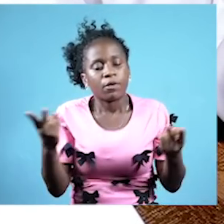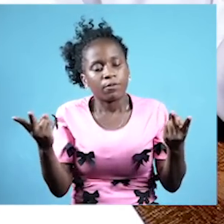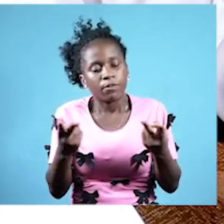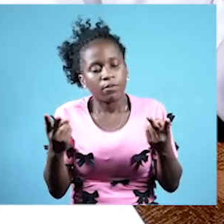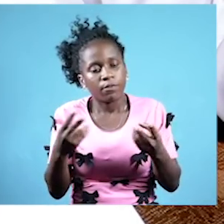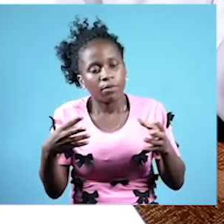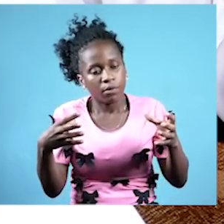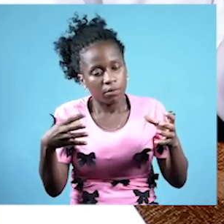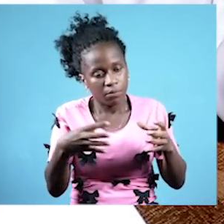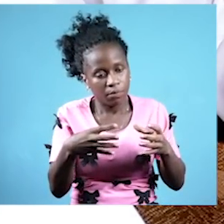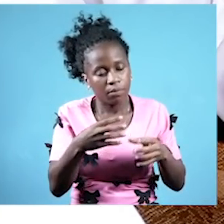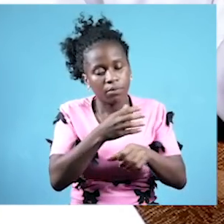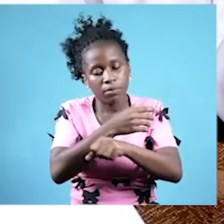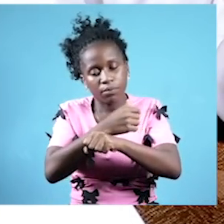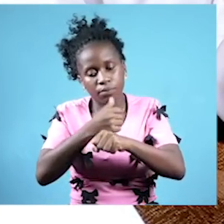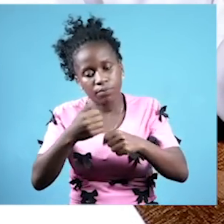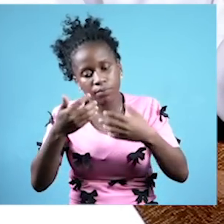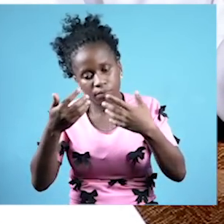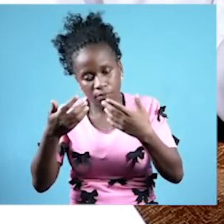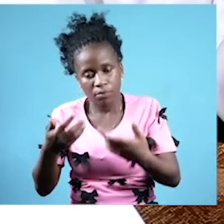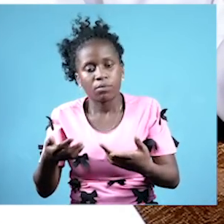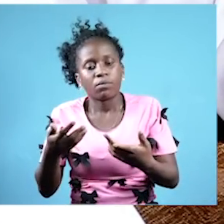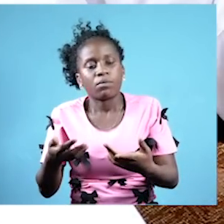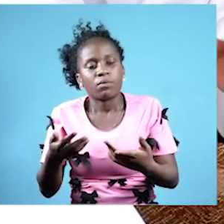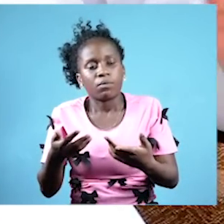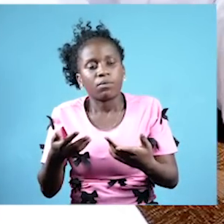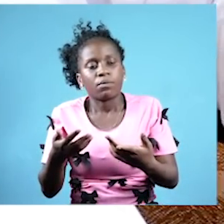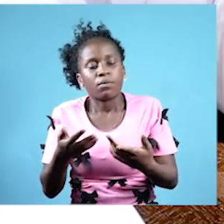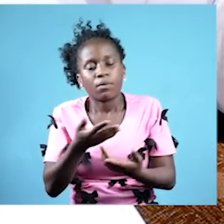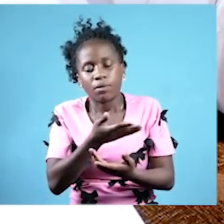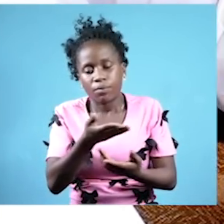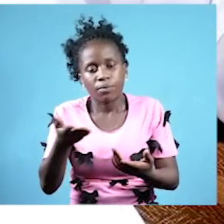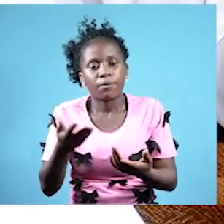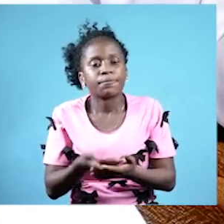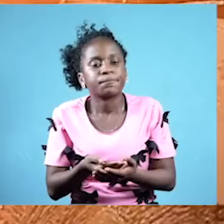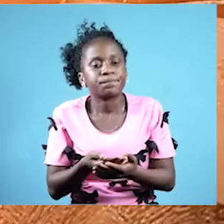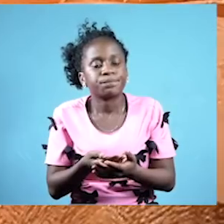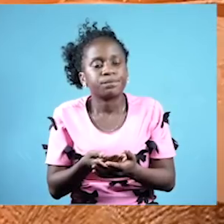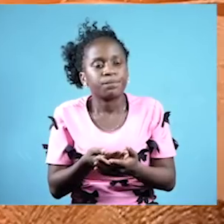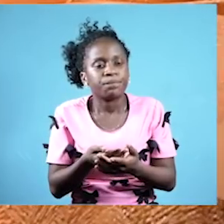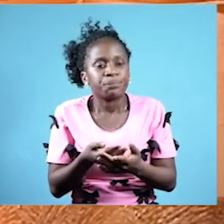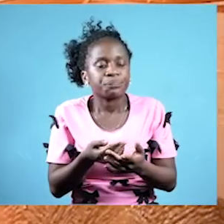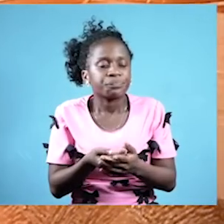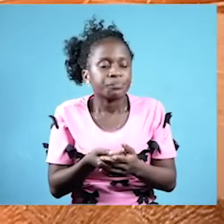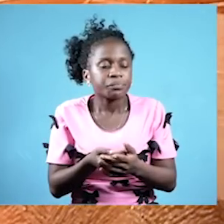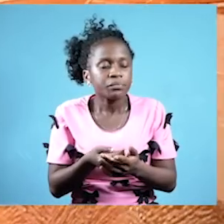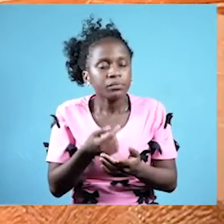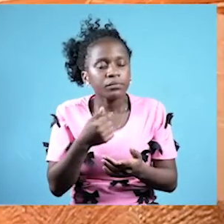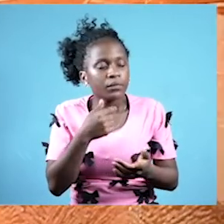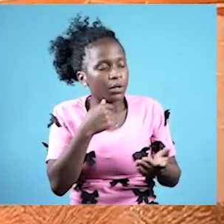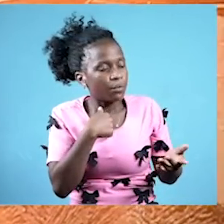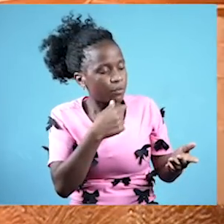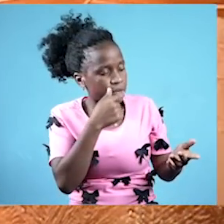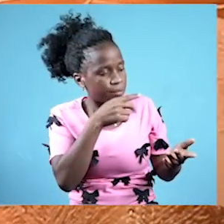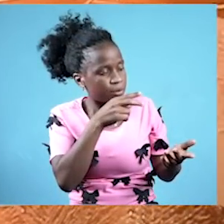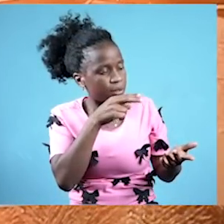Sawa. Na Chama cha Mapinduzi kinasimamia haya. Haya ndio uliyowaeleza. Haya ndio. Unasema wewe ni mtu wa kusimamia haki.